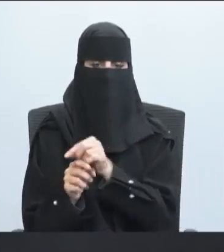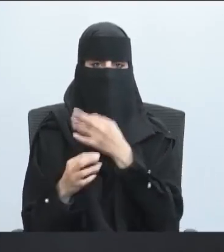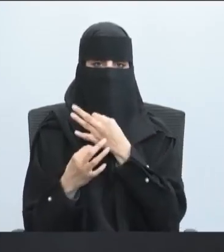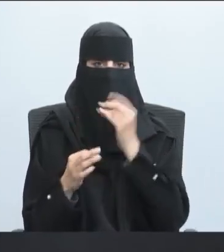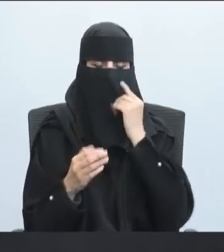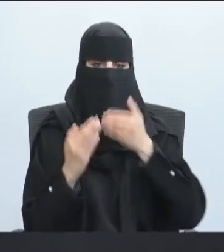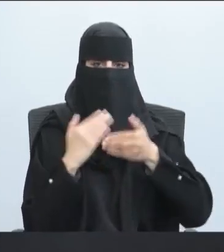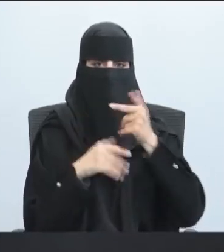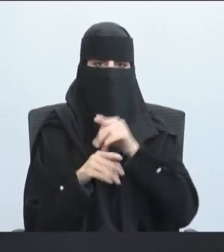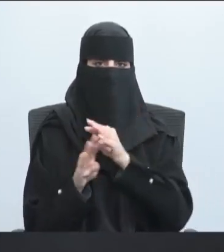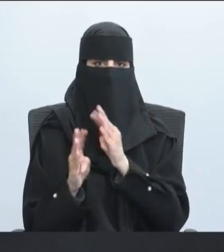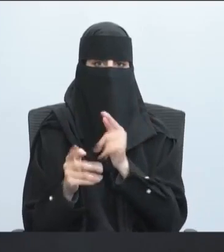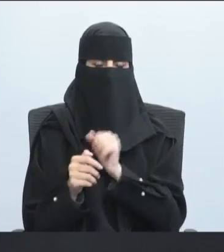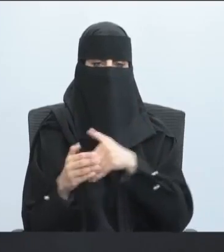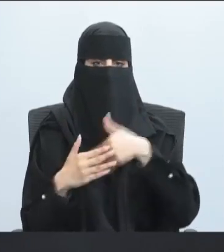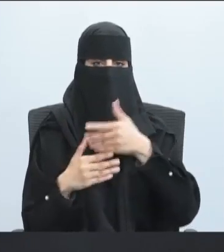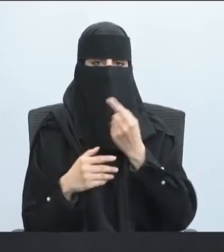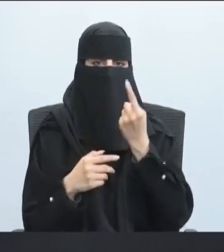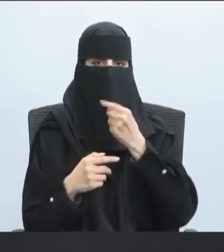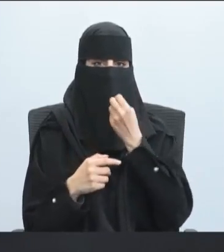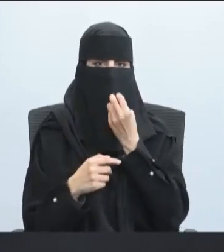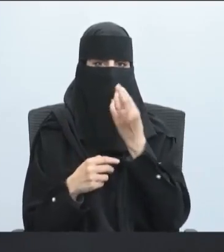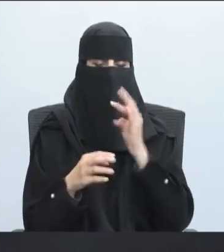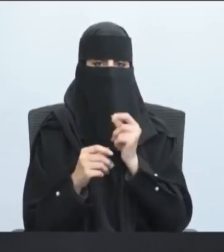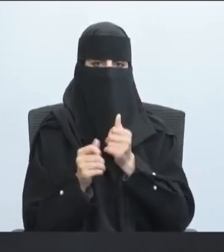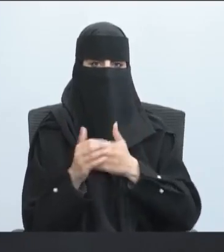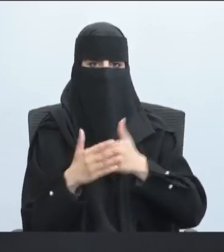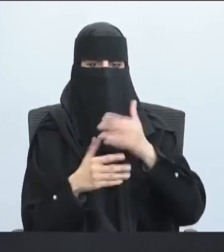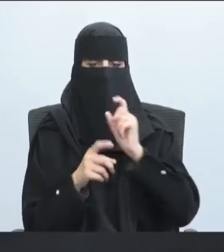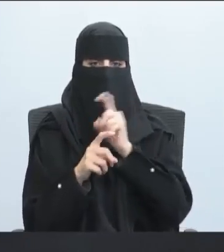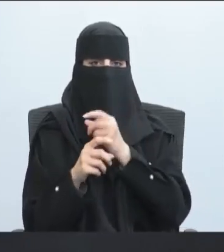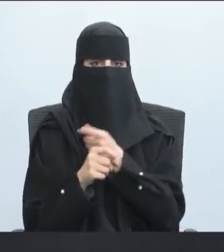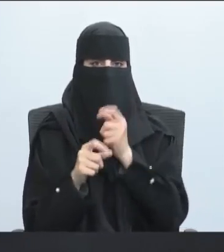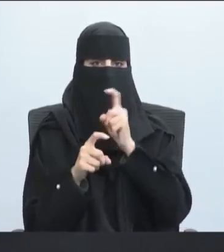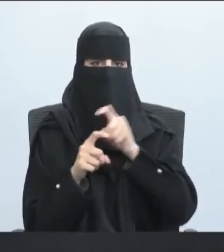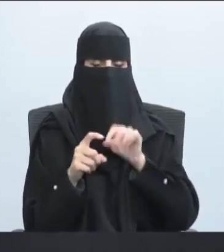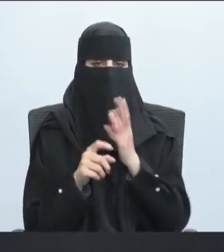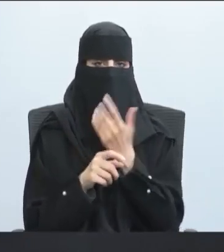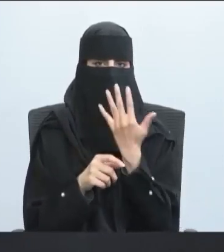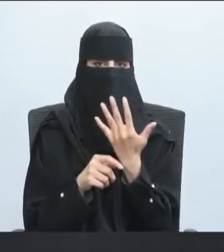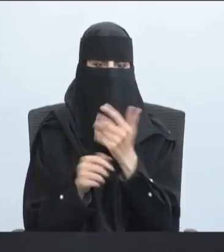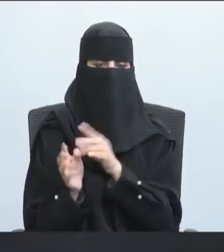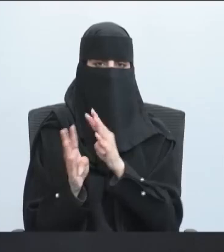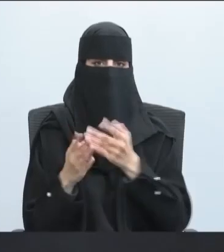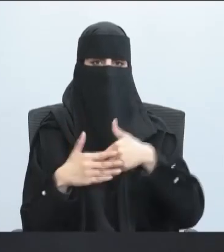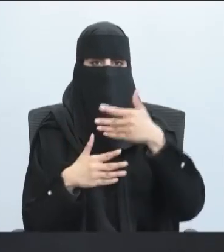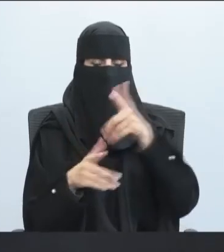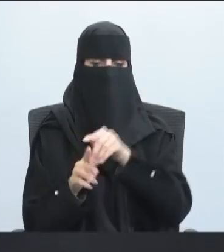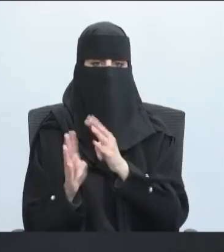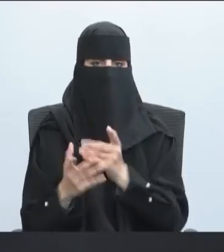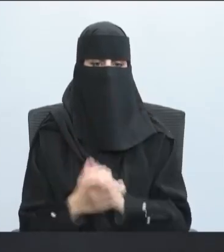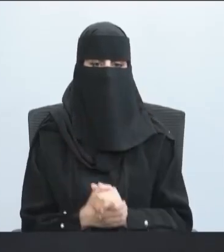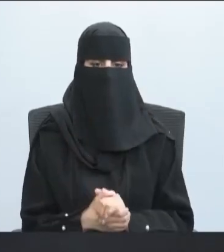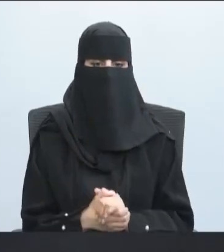سيصبح مثلا هذا المبلغ بعد عشر سنوات مثلا باستثمار بقيمه 5% اذا هذا المبلغ كم سيصبح في المستقبل